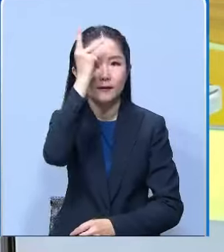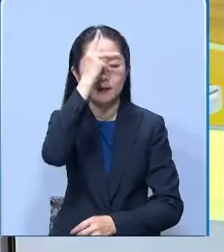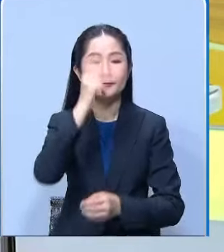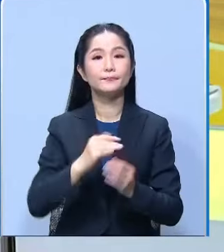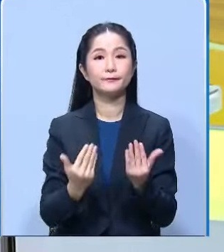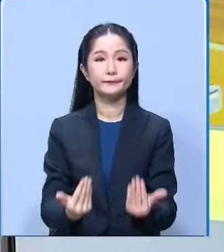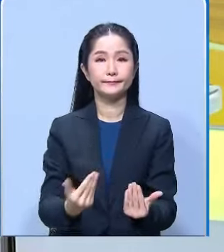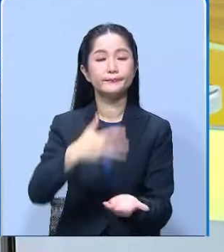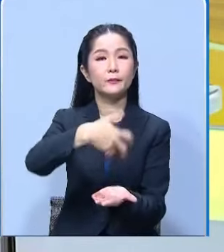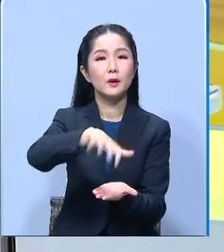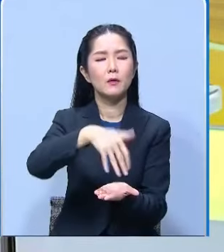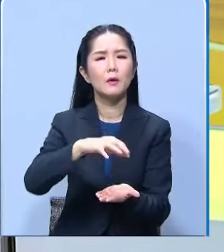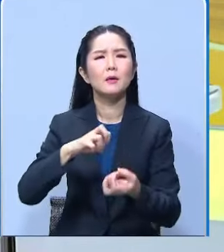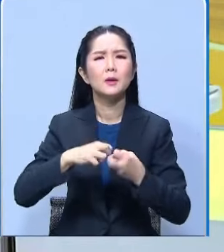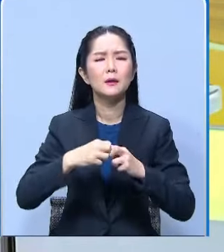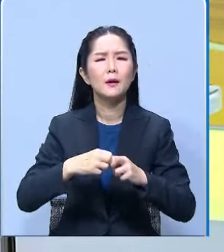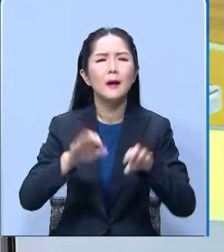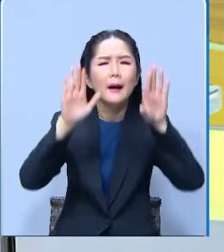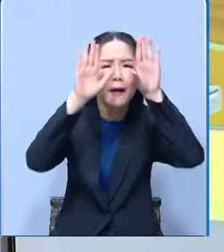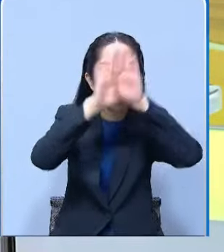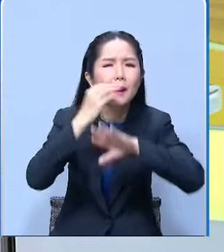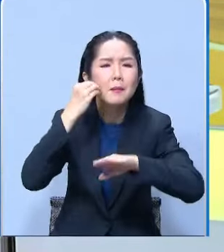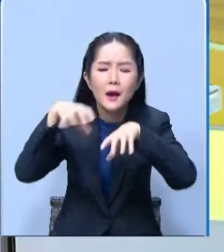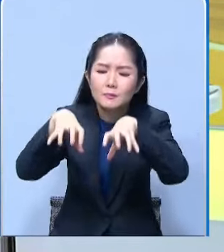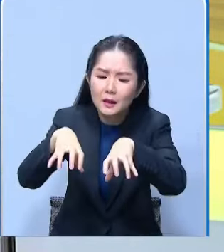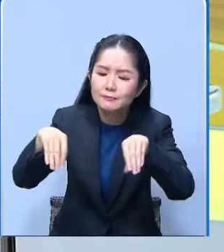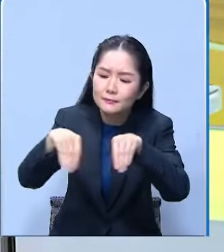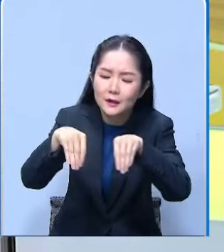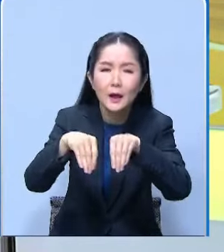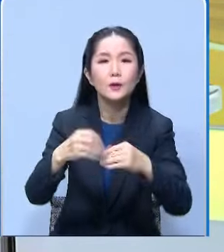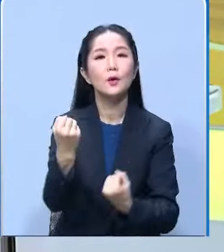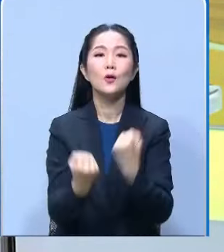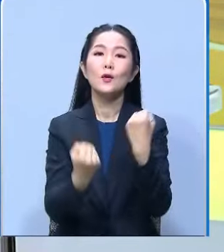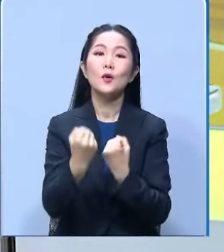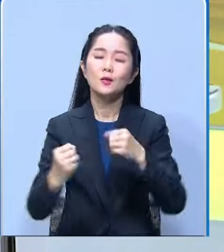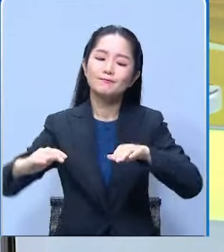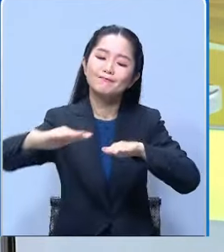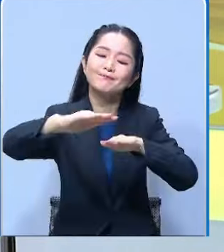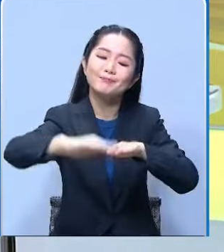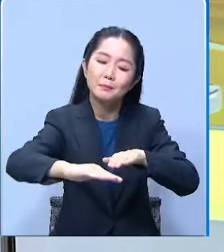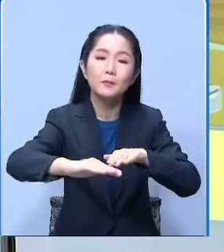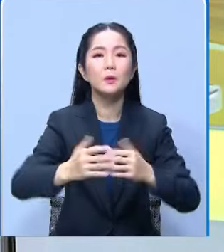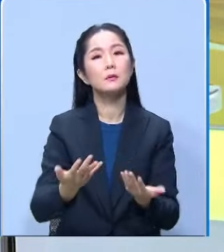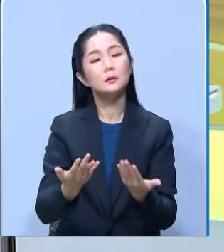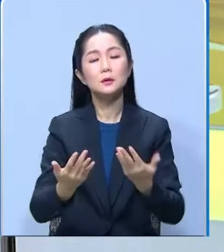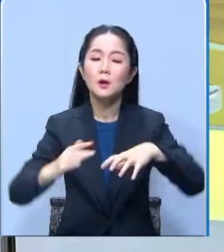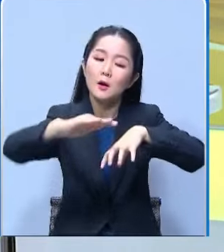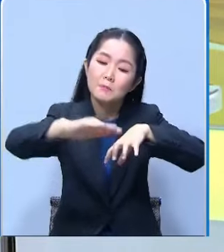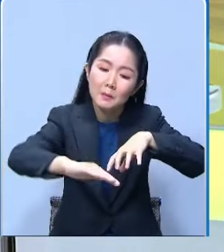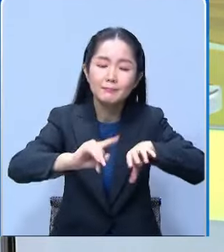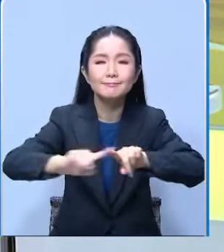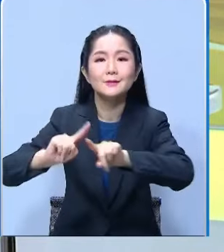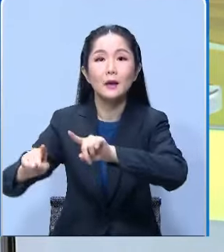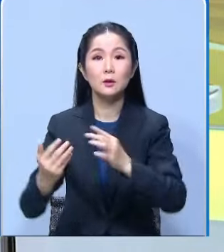เหตุการณ์ต่อไปนี้คล้ายๆกับปัญหาเพื่อนบ้านเรื่องของที่จอดรถหน้าบ้านอะไรก็แล้วแต่แต่ต่อไปเนี้ยเป็นเรื่องของพี่น้องการเกษตรครับ